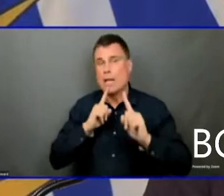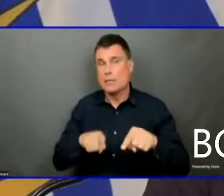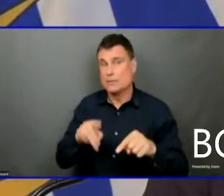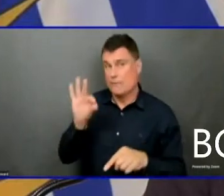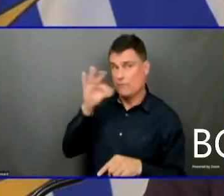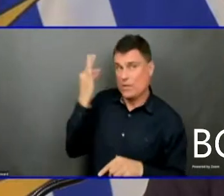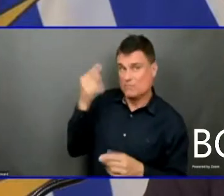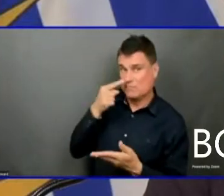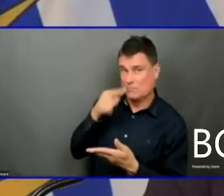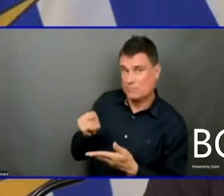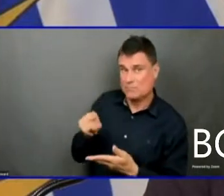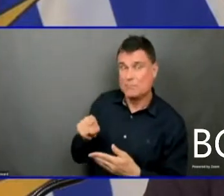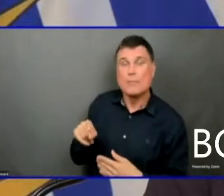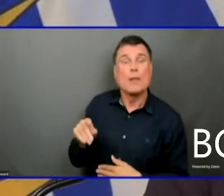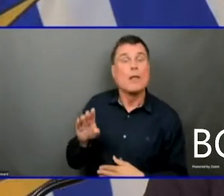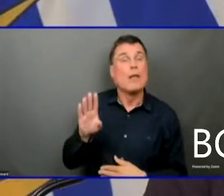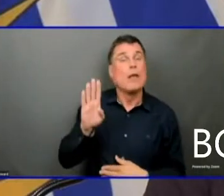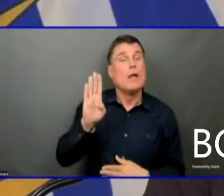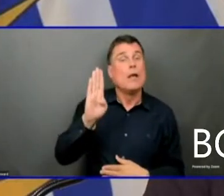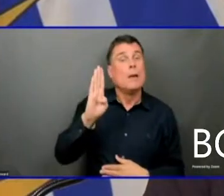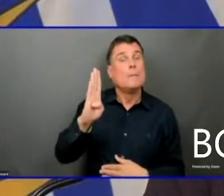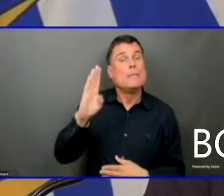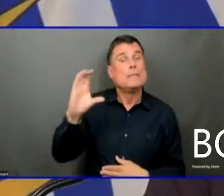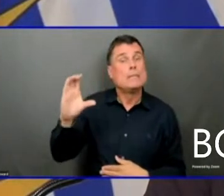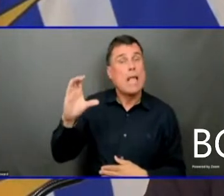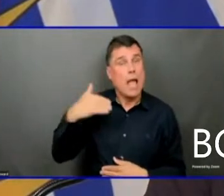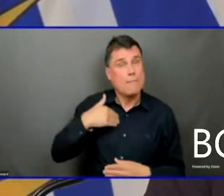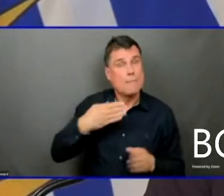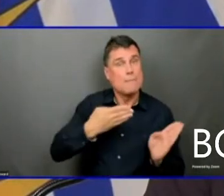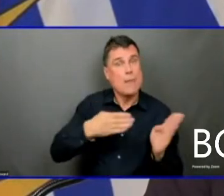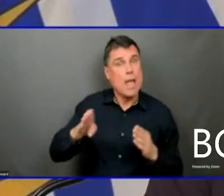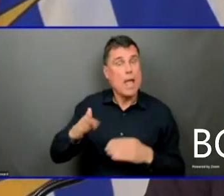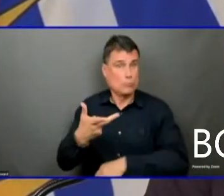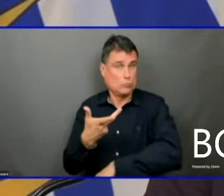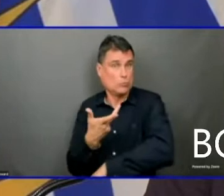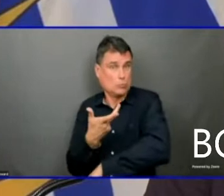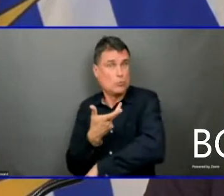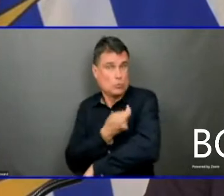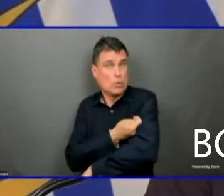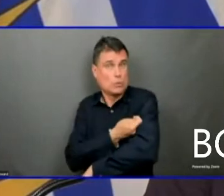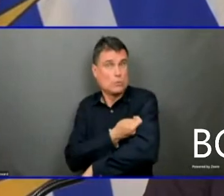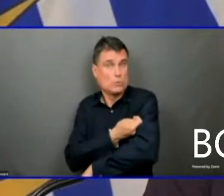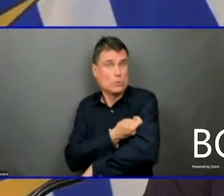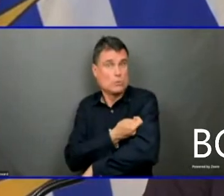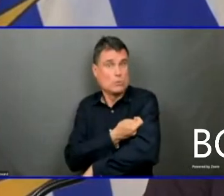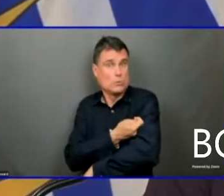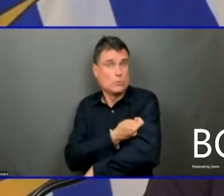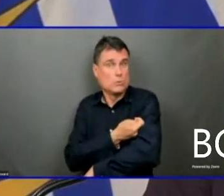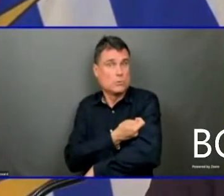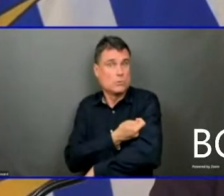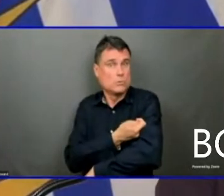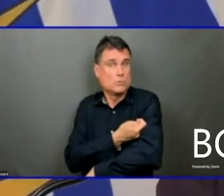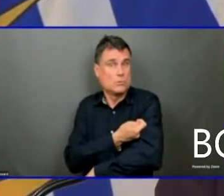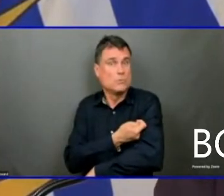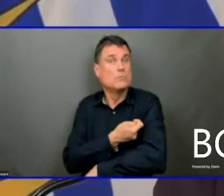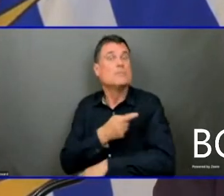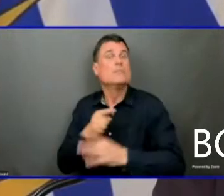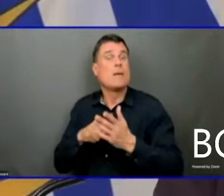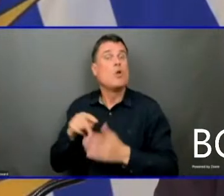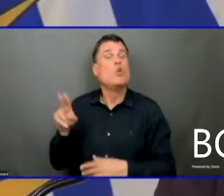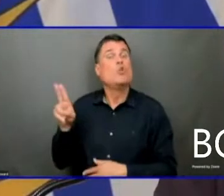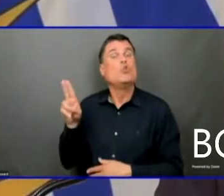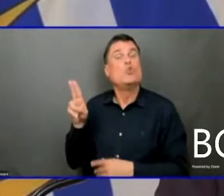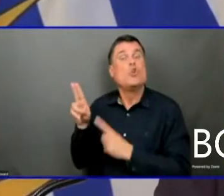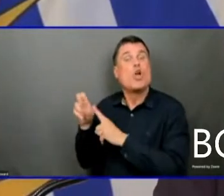纳没有阿斯利康了。 This is becoming more common in the U.S., where people are being offered things like free sports tickets with